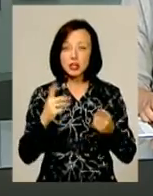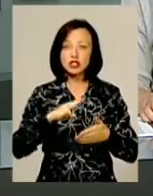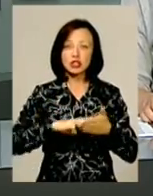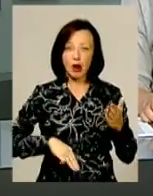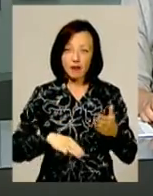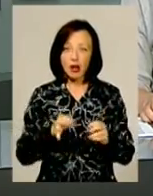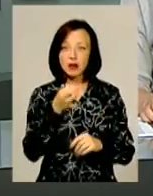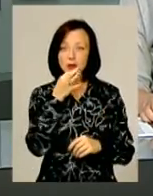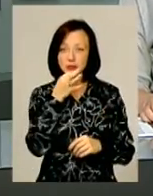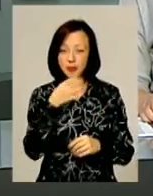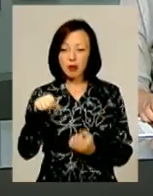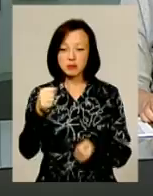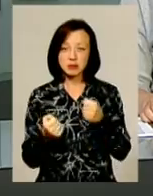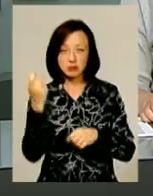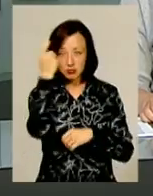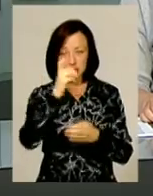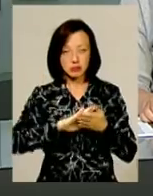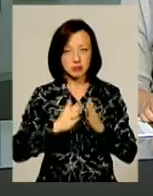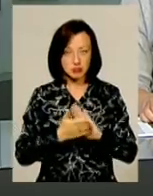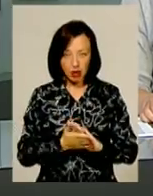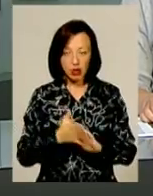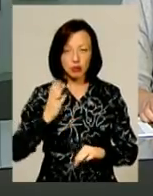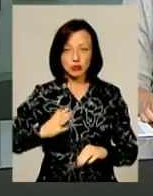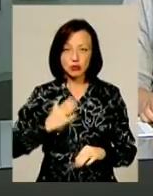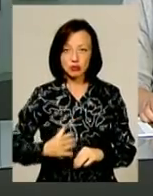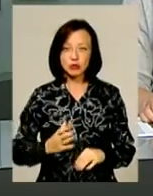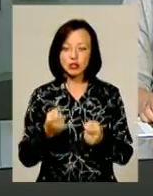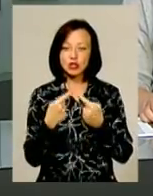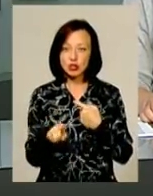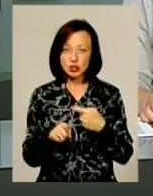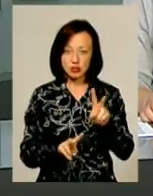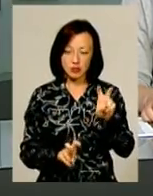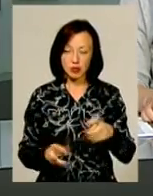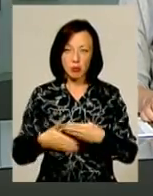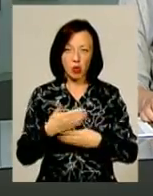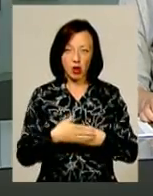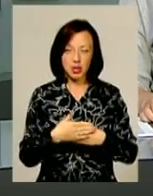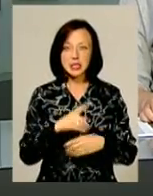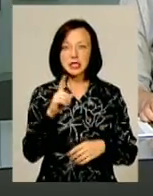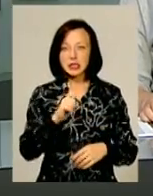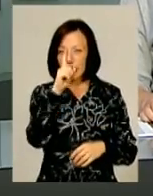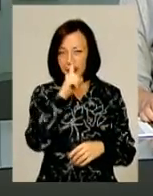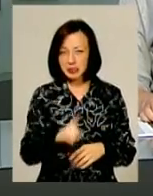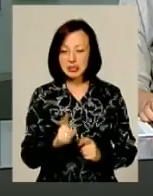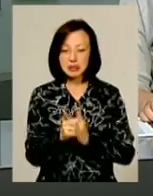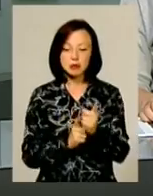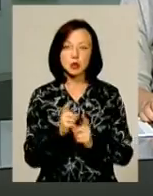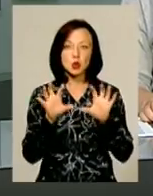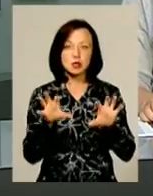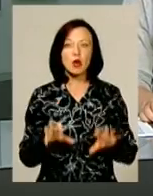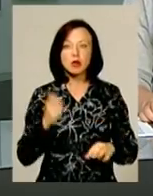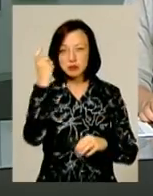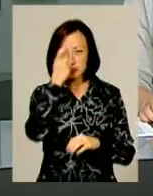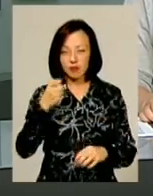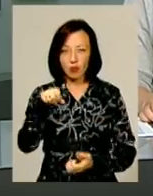на любителів покермувати у нетверезому стані очікують ще й інші види покарань. За місяць дії змін до закону